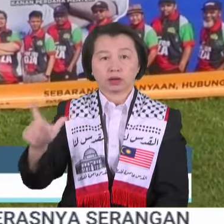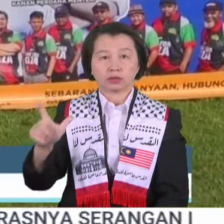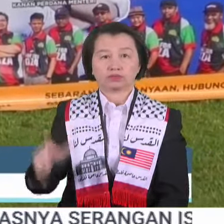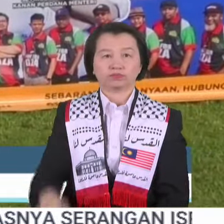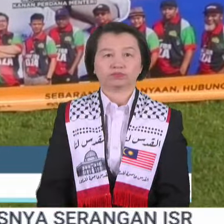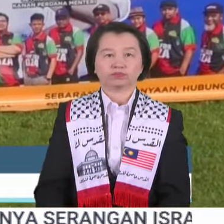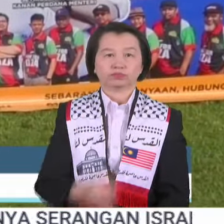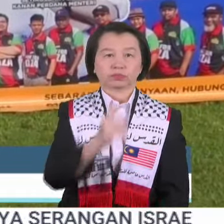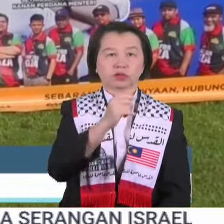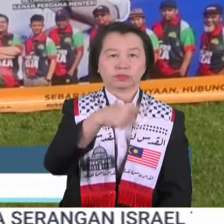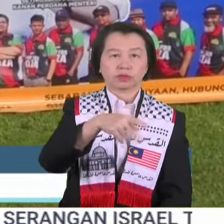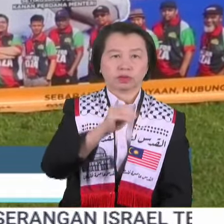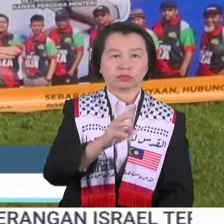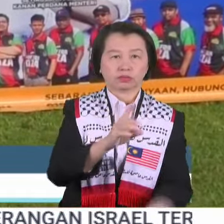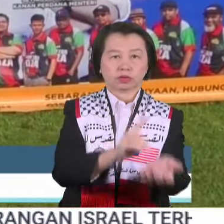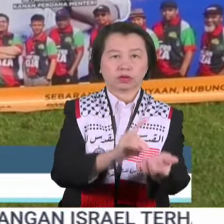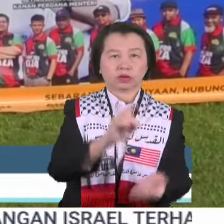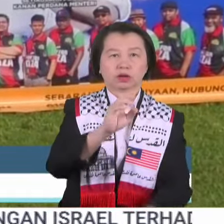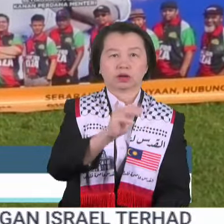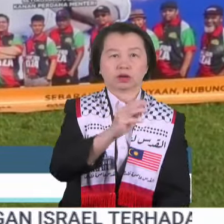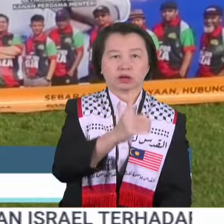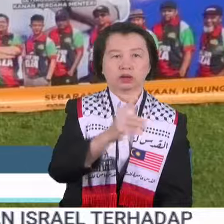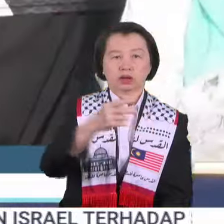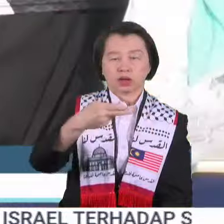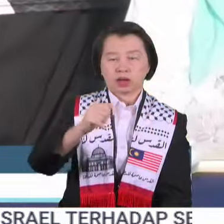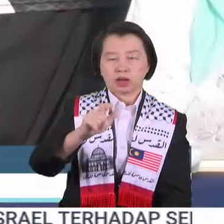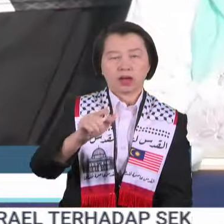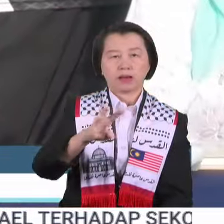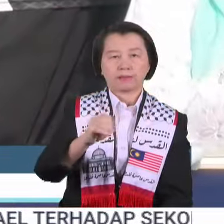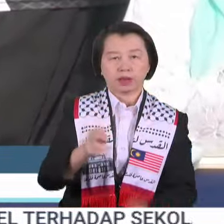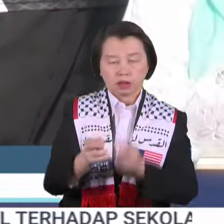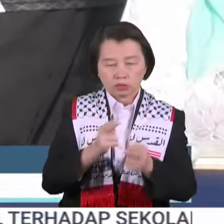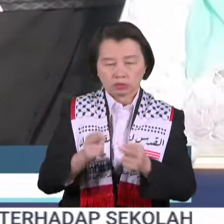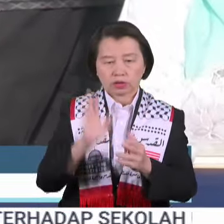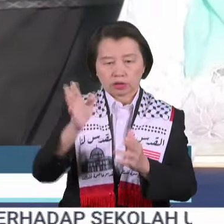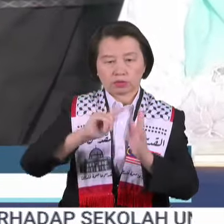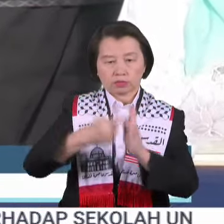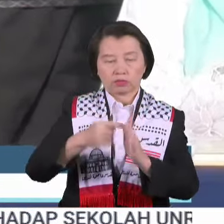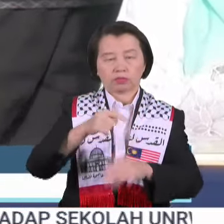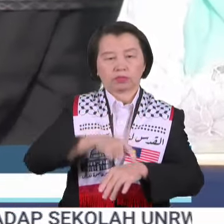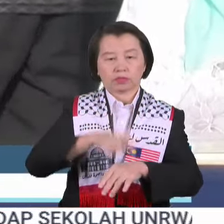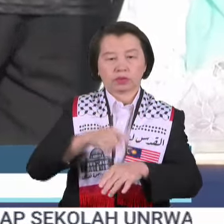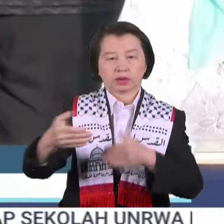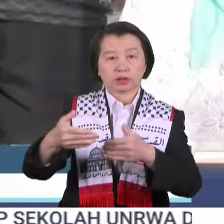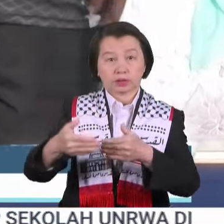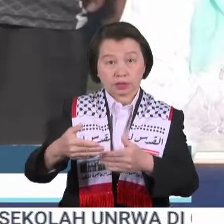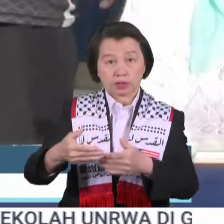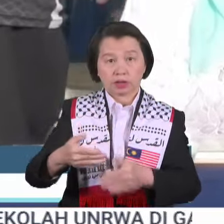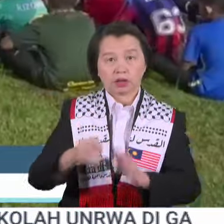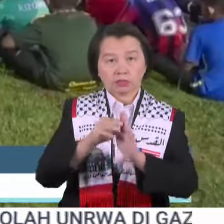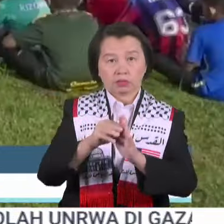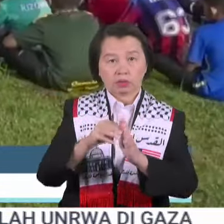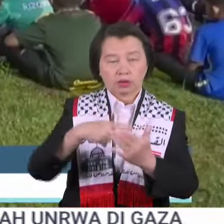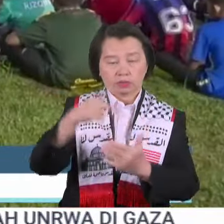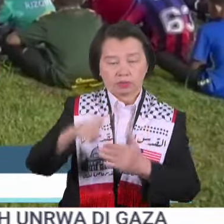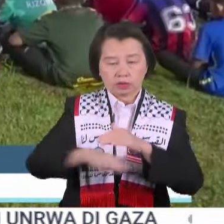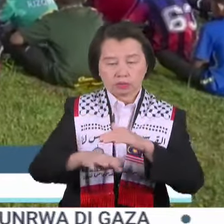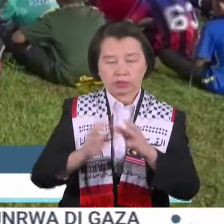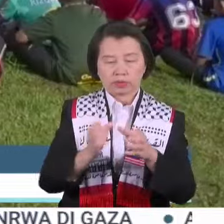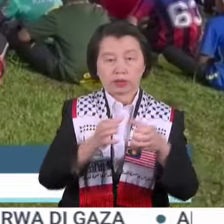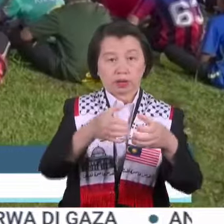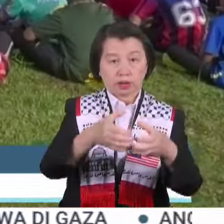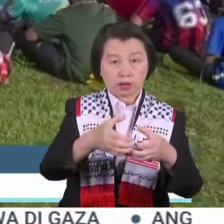Timbalan Ketua Menteri Pulau Pinang, Dato' Dr. Muhammad Abdul Hamid berkata usaha itu akan dimulakan dalam tempoh terdekat. Modul dan program di bawah kelab